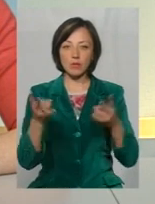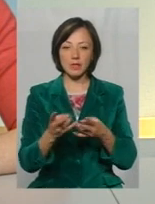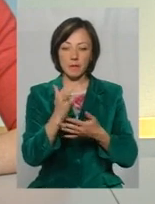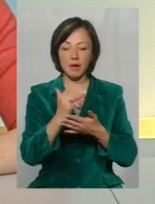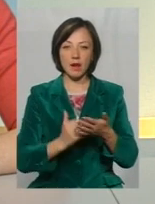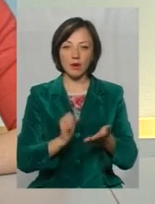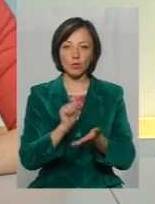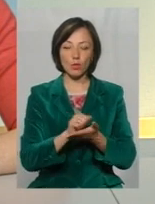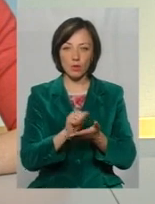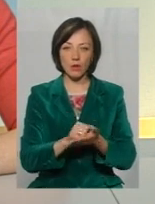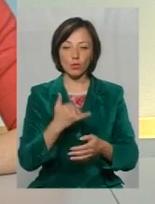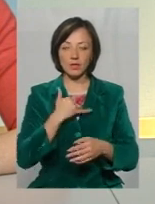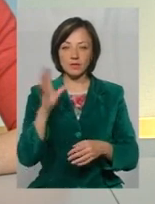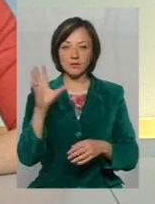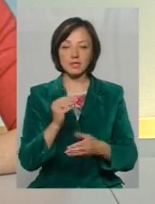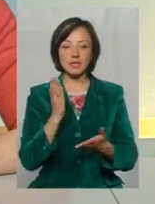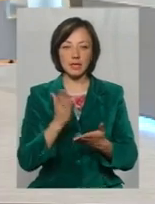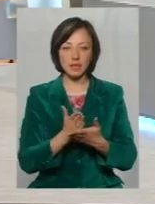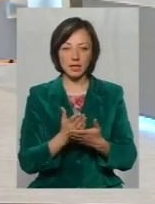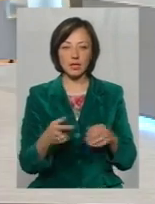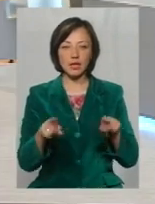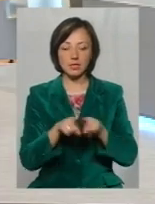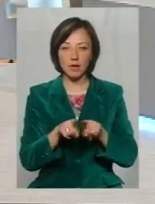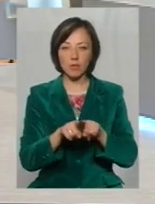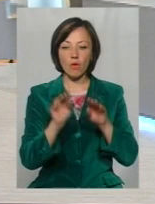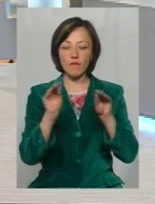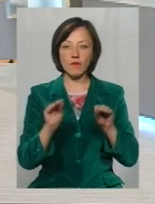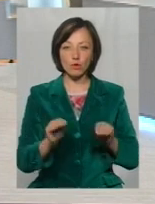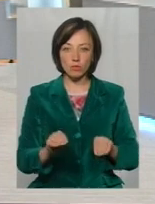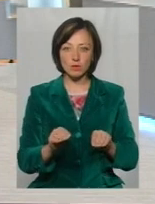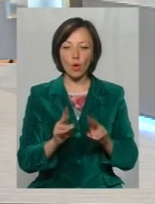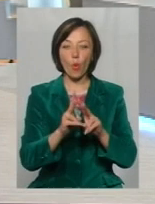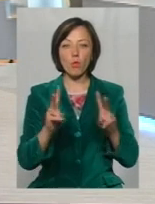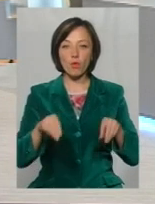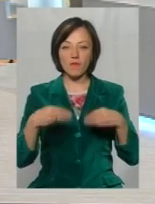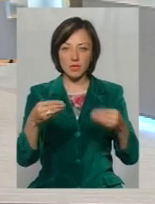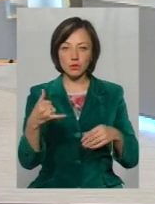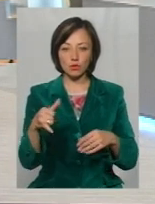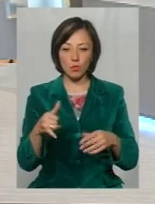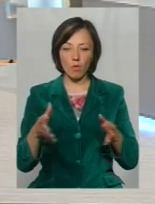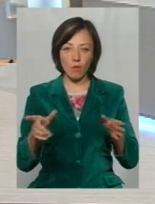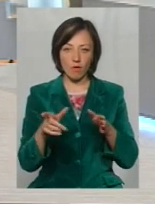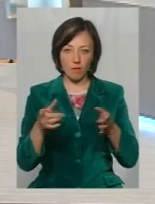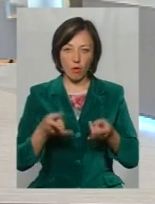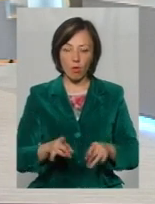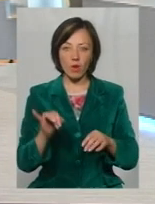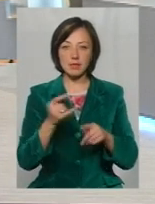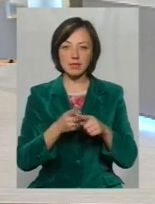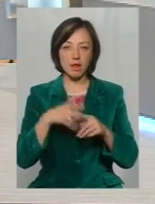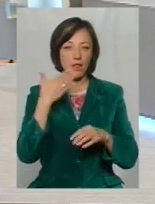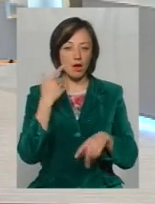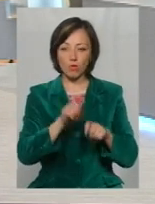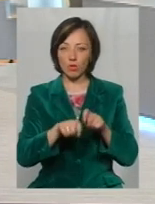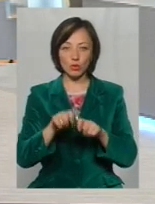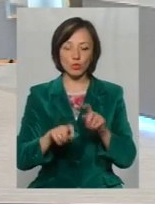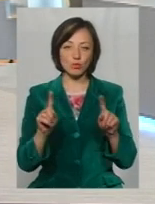перелік документів, вони у нас всі є. Так само відомості, якому видали сумку в пологи. Ну і це легко